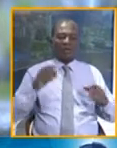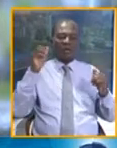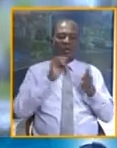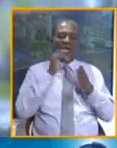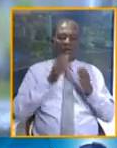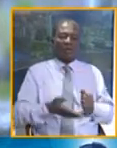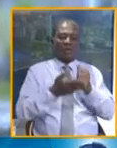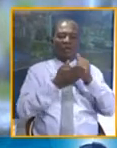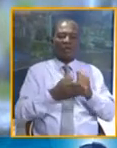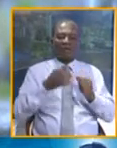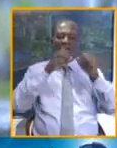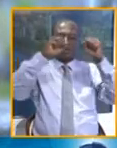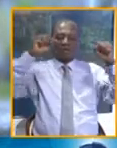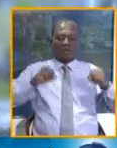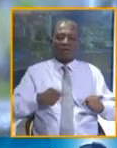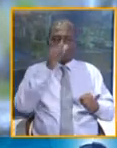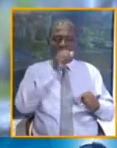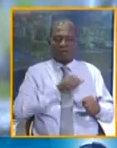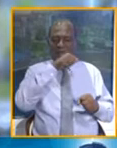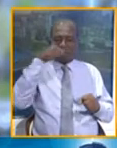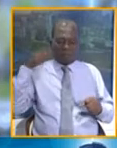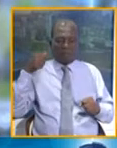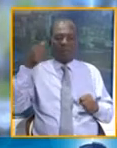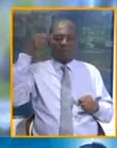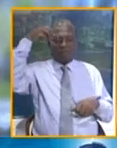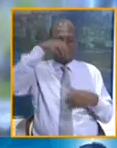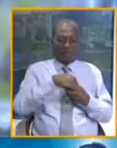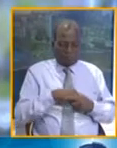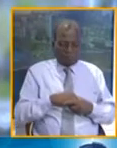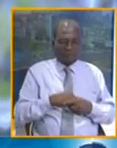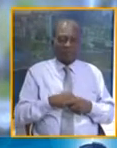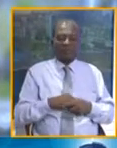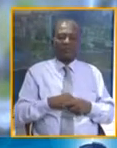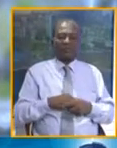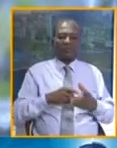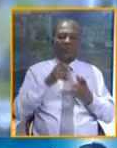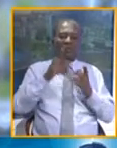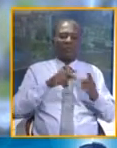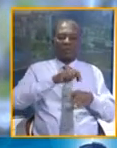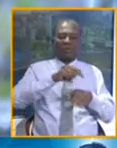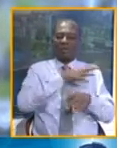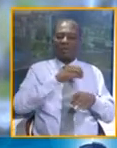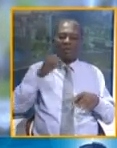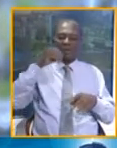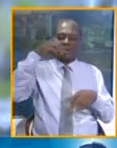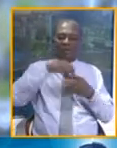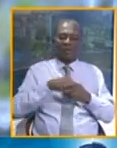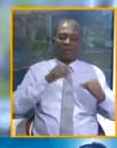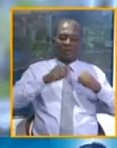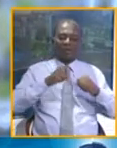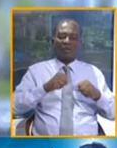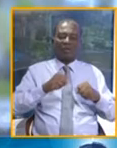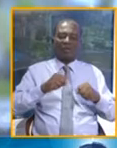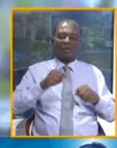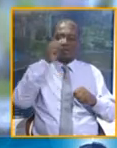du secteur privé dans l'exécution du programme gouvernemental dénommé Côte d'Ivoire solidaire avec objectivité. Et dans cette dynamique, le